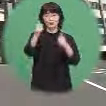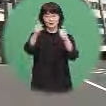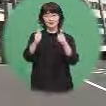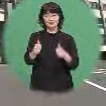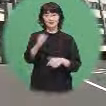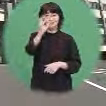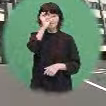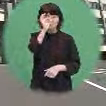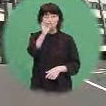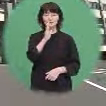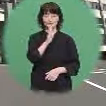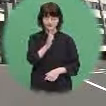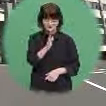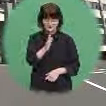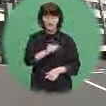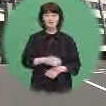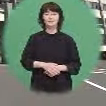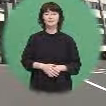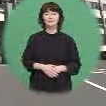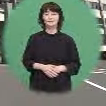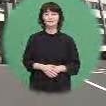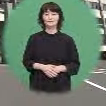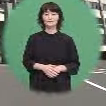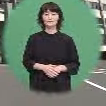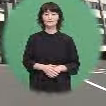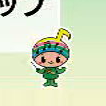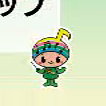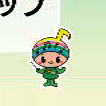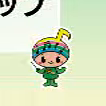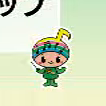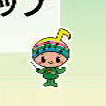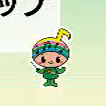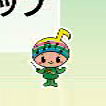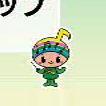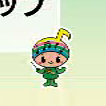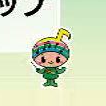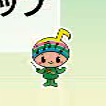ウェブサイトをご覧ください